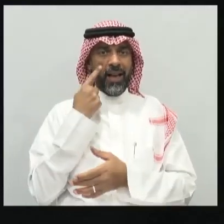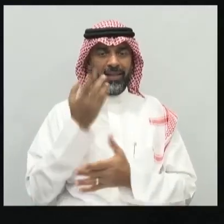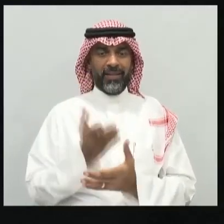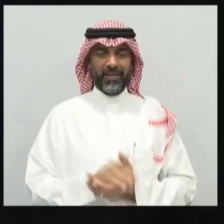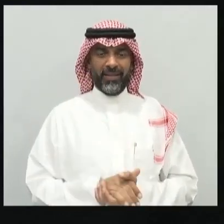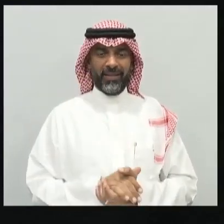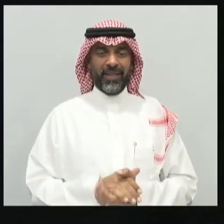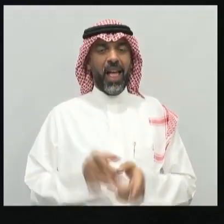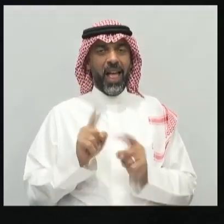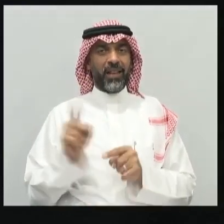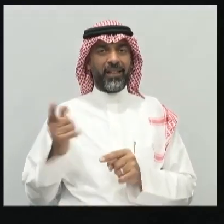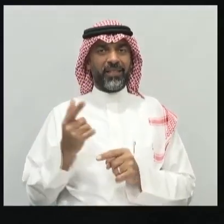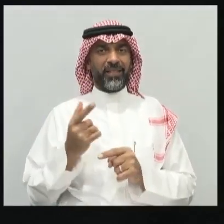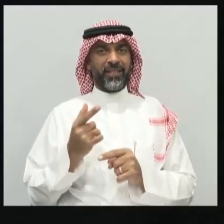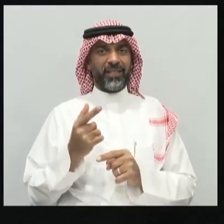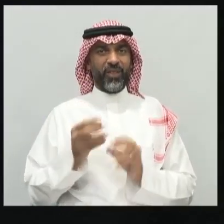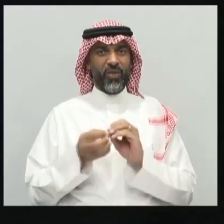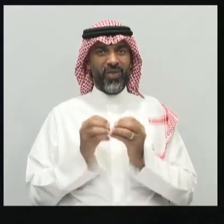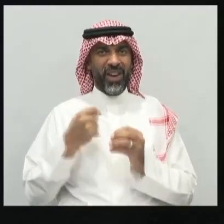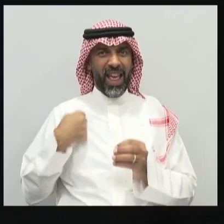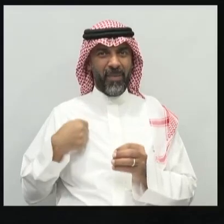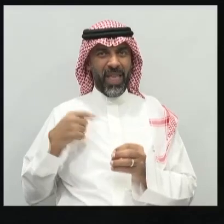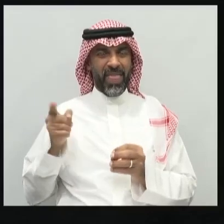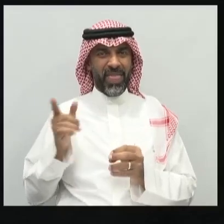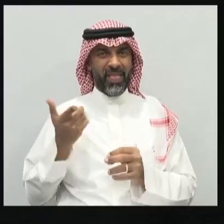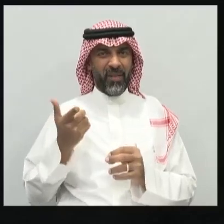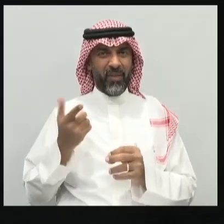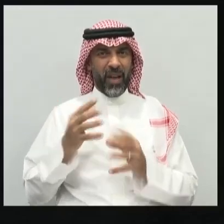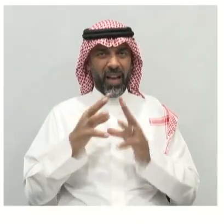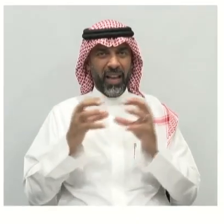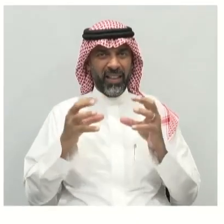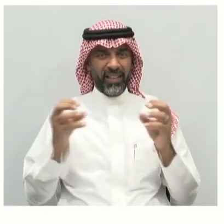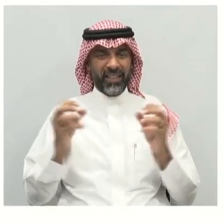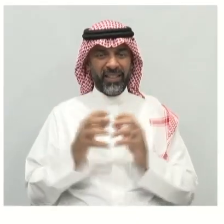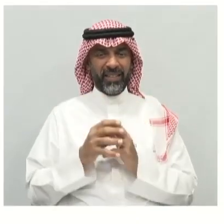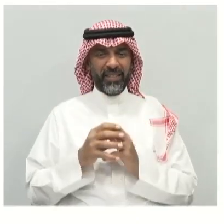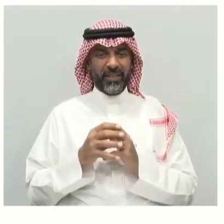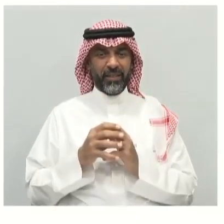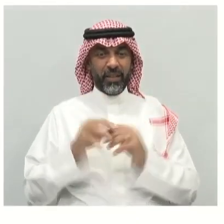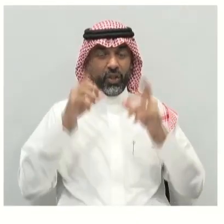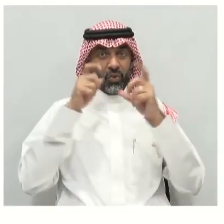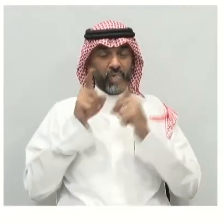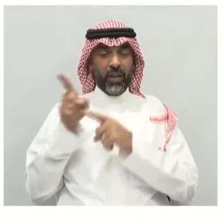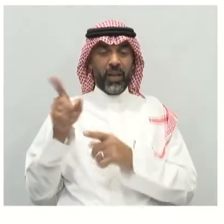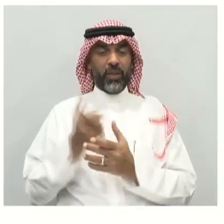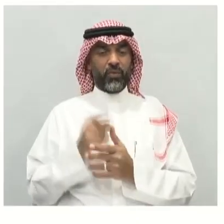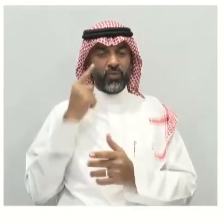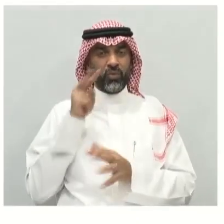طيب عندنا ايضا مثل ما قلنا في نبات القطن الصوره التاليه